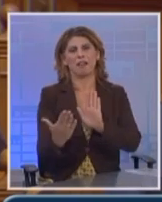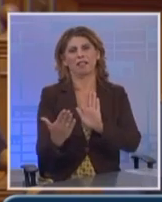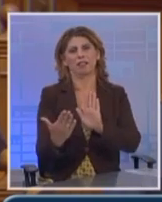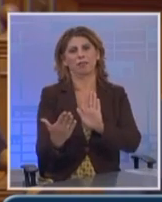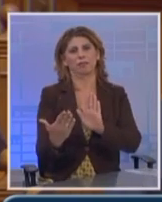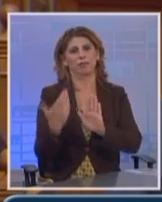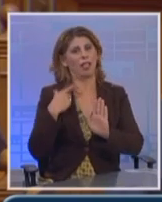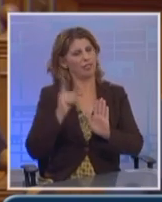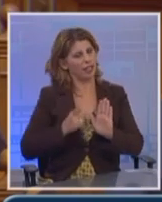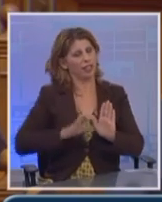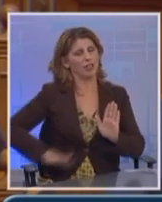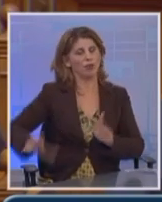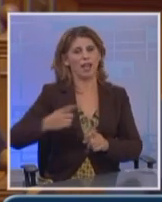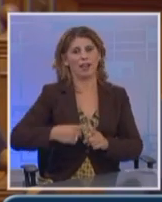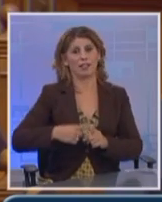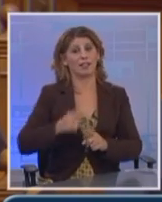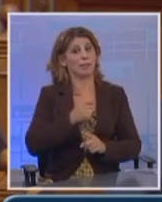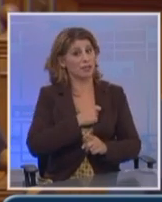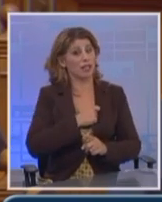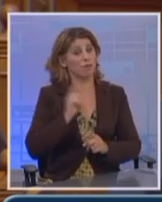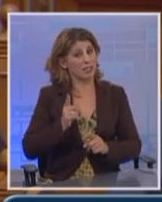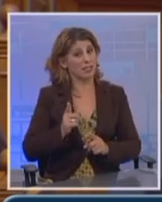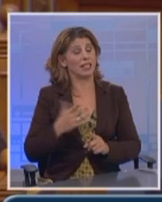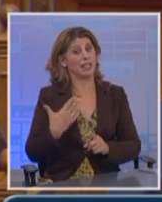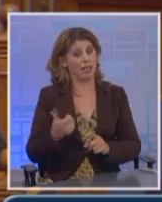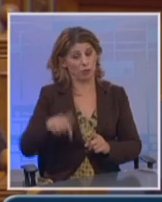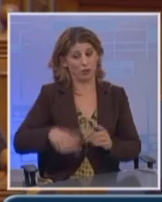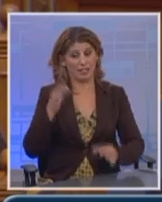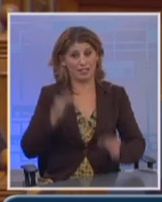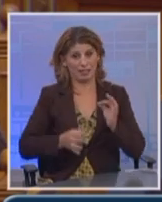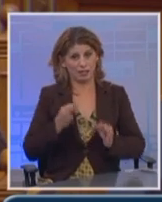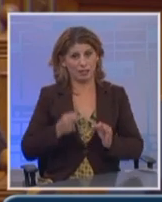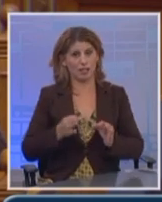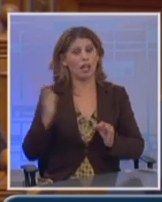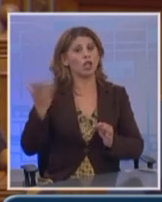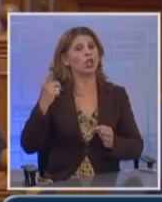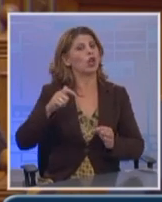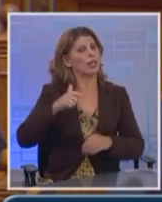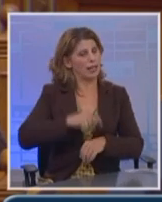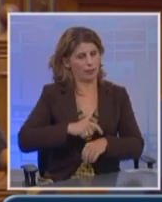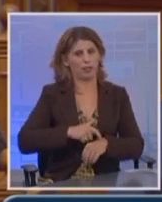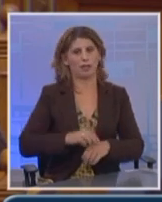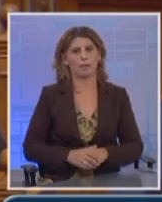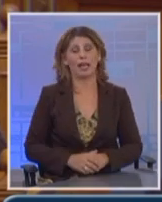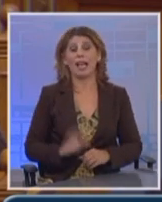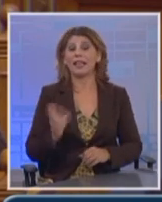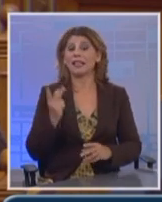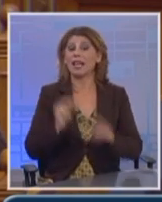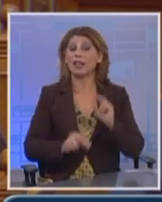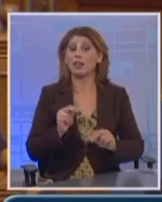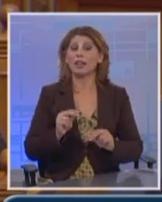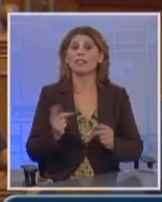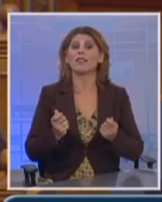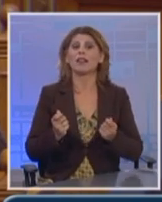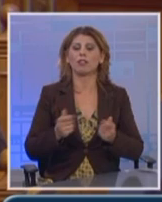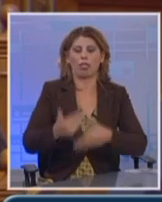Θα μας κρίνει ο ελληνικός λαός και πιστεύω ότι μας κρίνει και από τη σημερινή συζήτηση και όταν έρθει η ώρα. Γιατί οι εκλογές δεν γίνονται κάθε